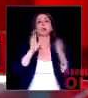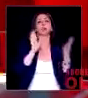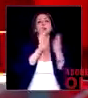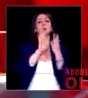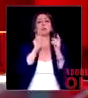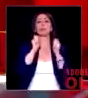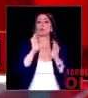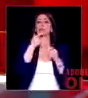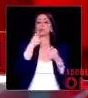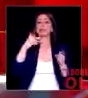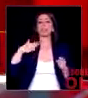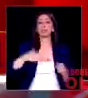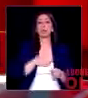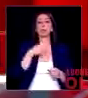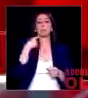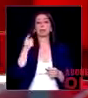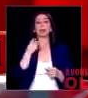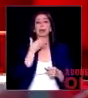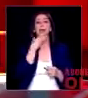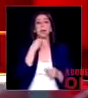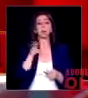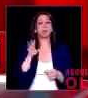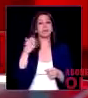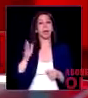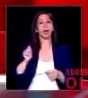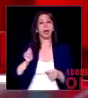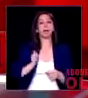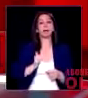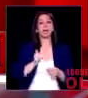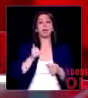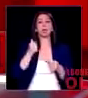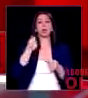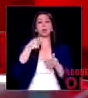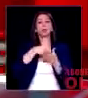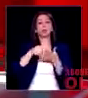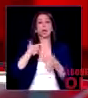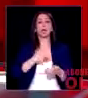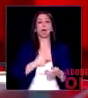diyenlere verdi. CHP'den bir de emekliler ve askeri ücretler için yasa